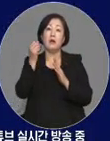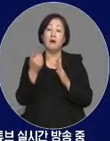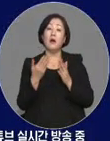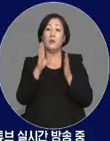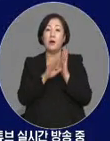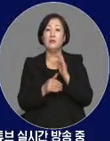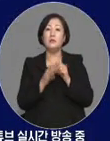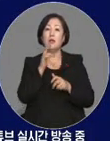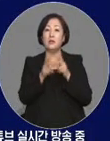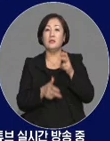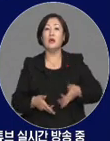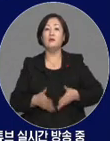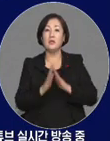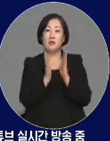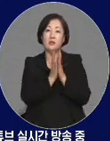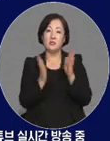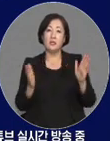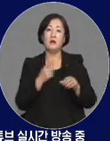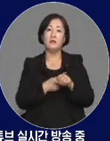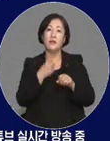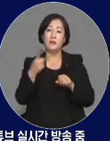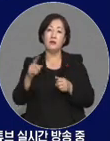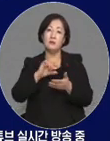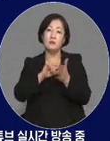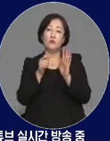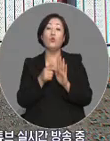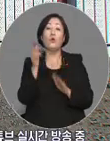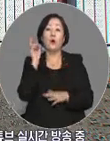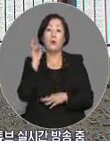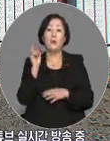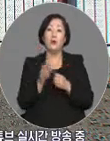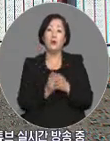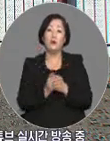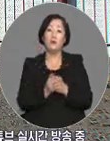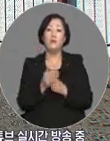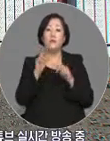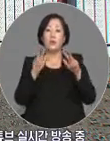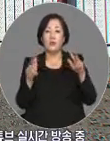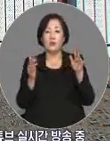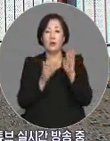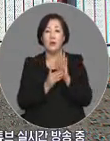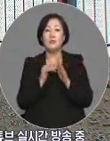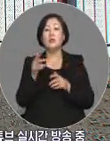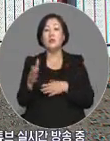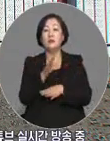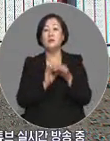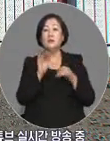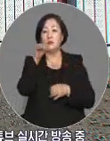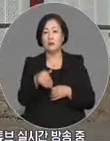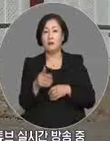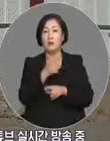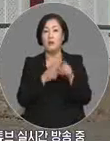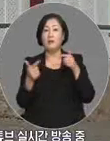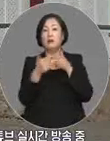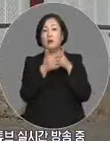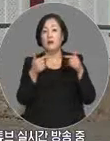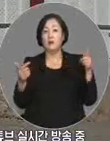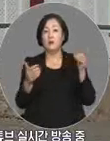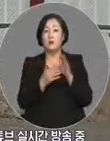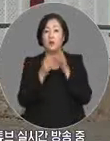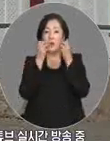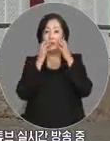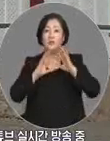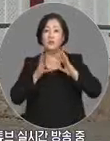사업 착공은 내년으로 넘어갈 걸로 예상됩니다 게다가 현재 건설 경기가 크게 얼어붙은 상황이기 때문에 신세계